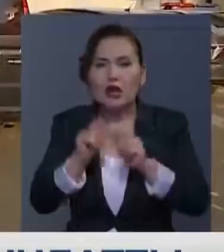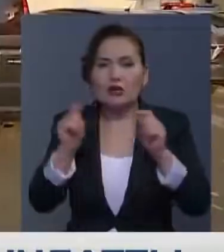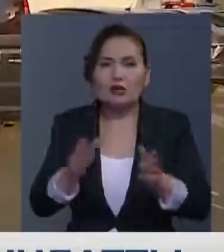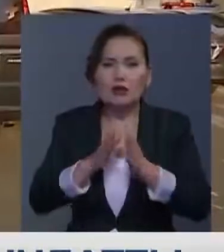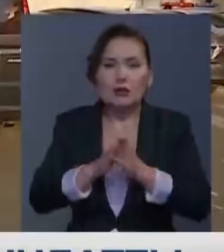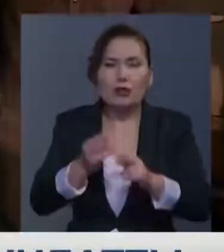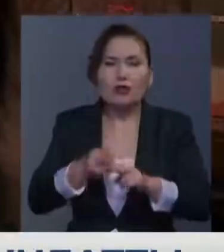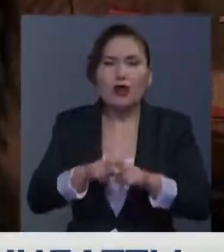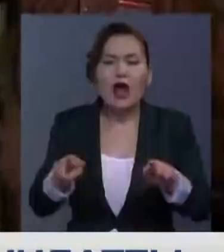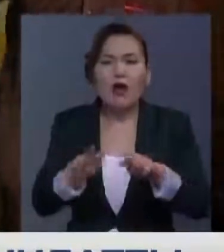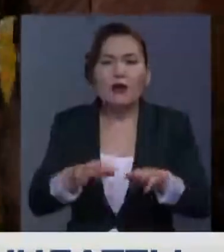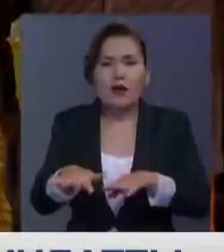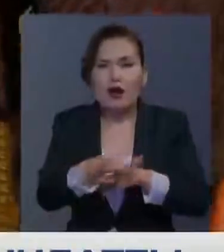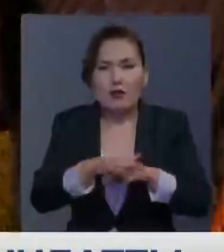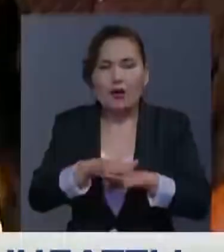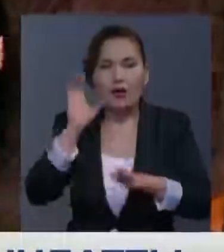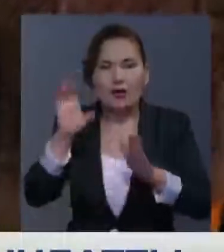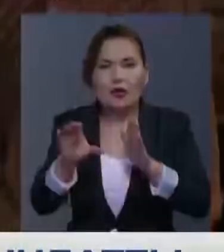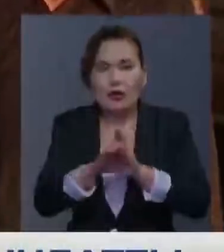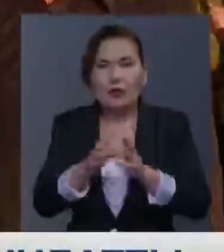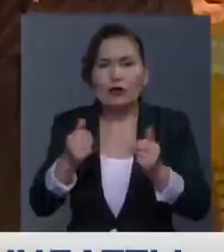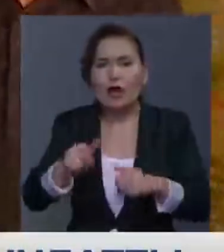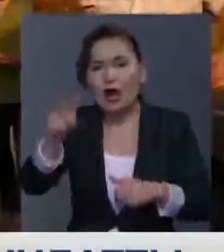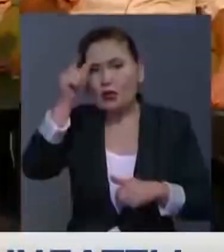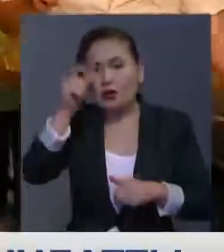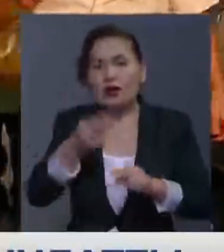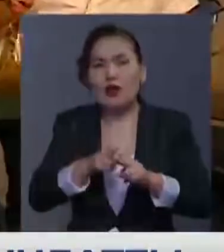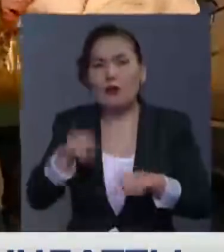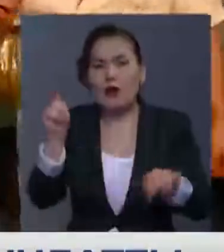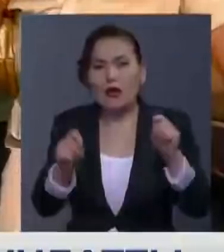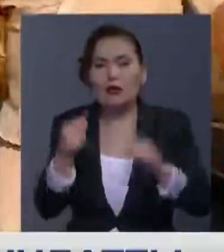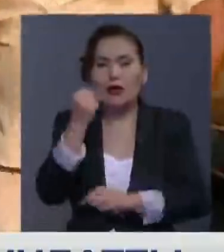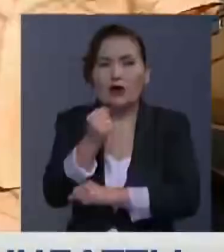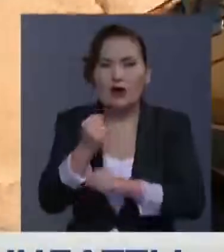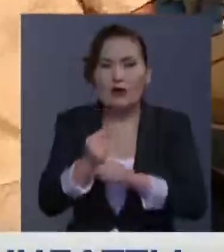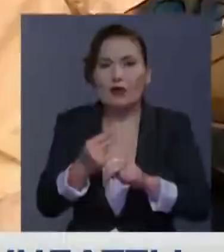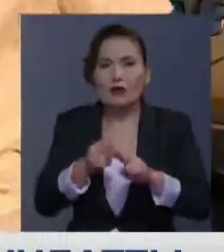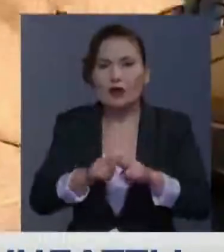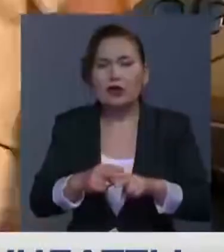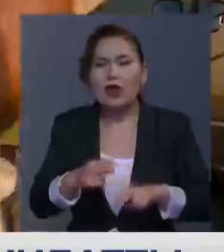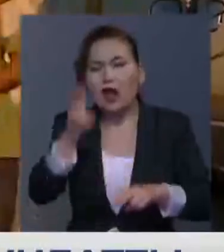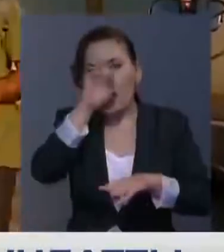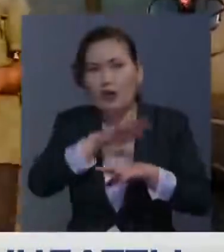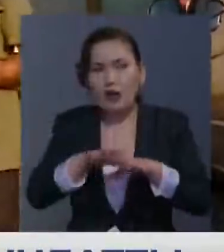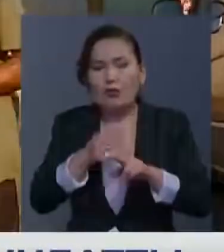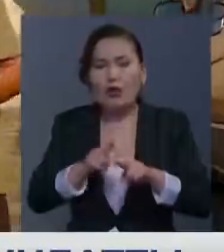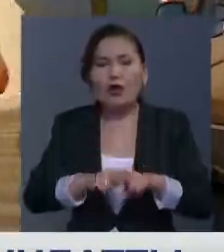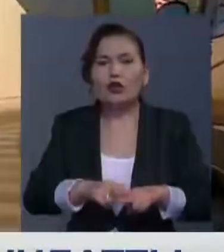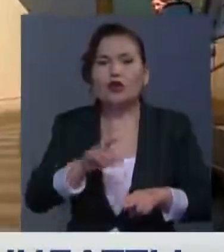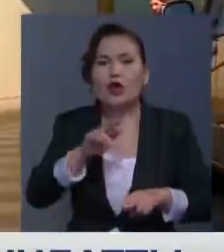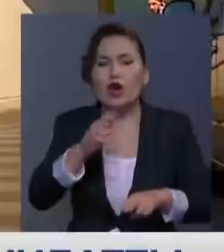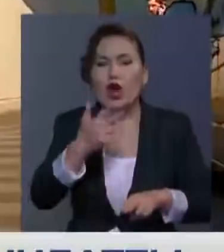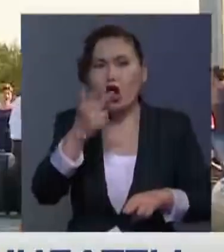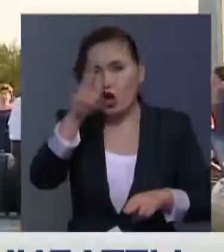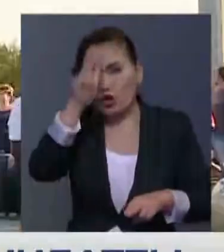сұрады. Билік халықтың талабына құлақ асқармен Түркияға табыс табуға баратындар осы елден 3 айға ресми шақыру қағазы болу